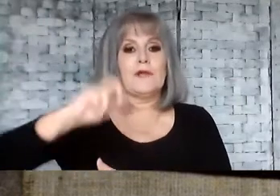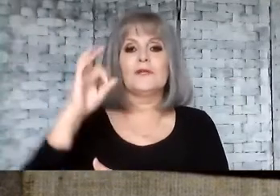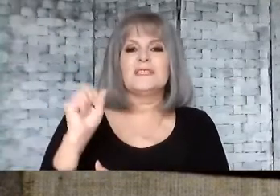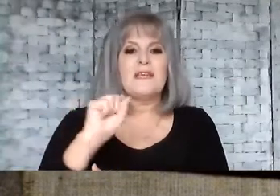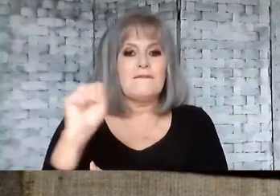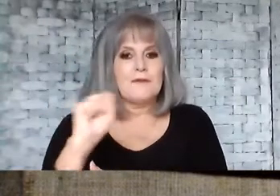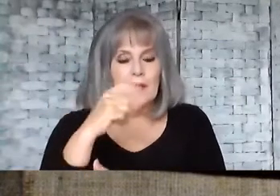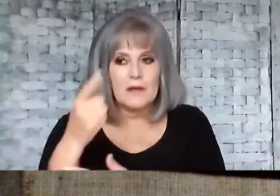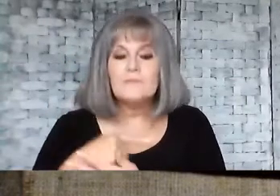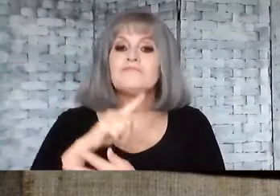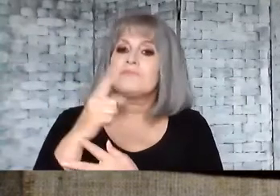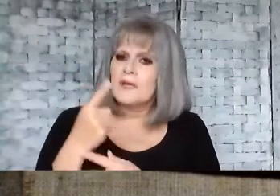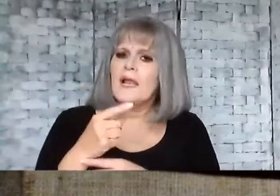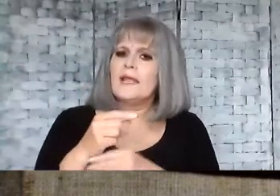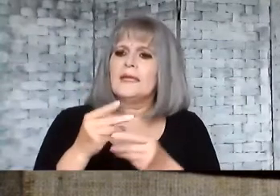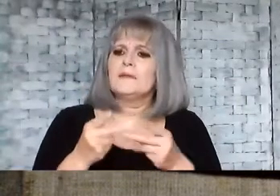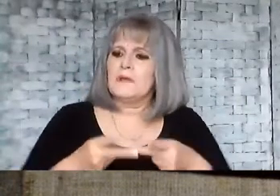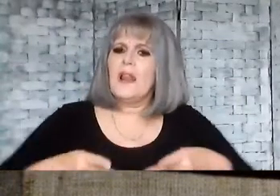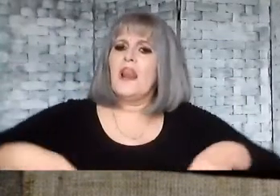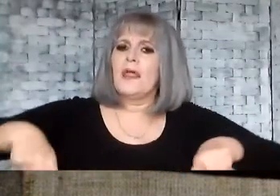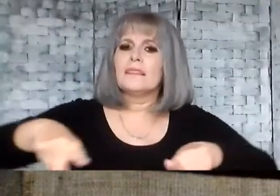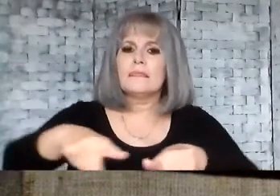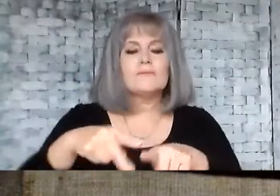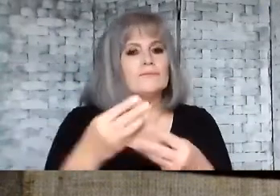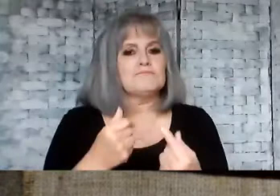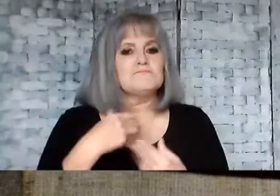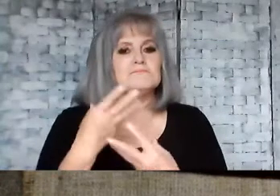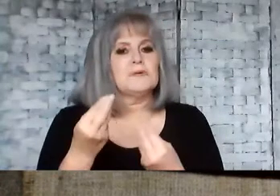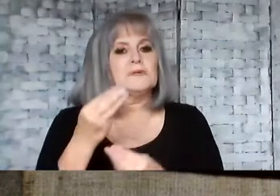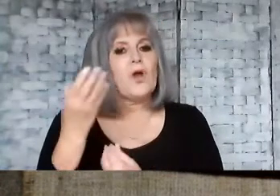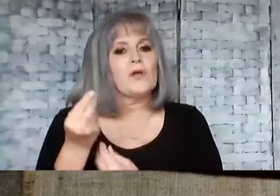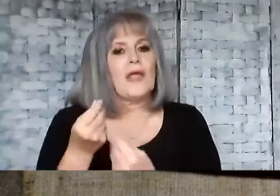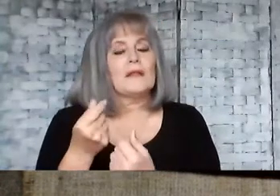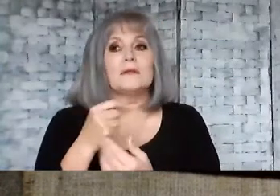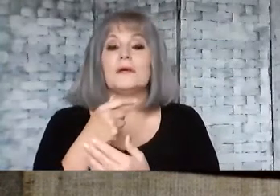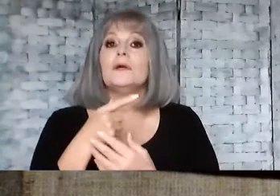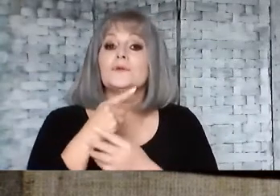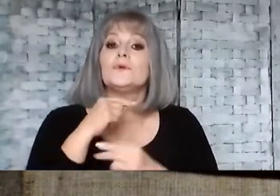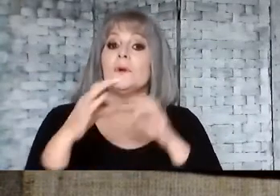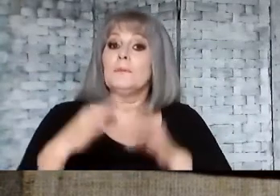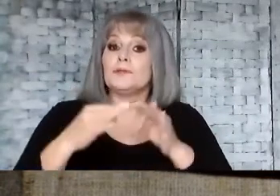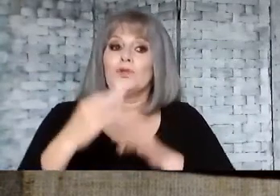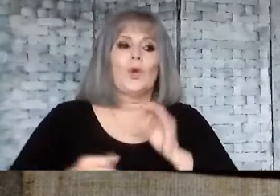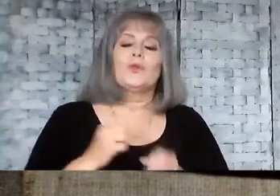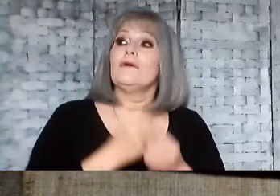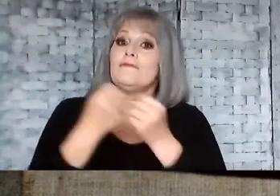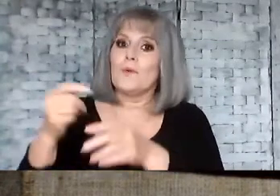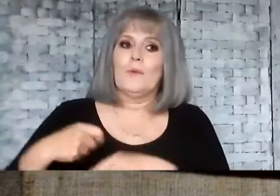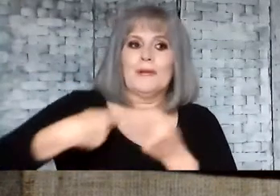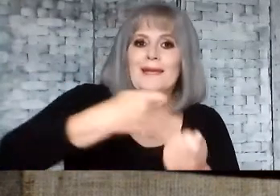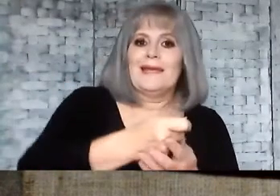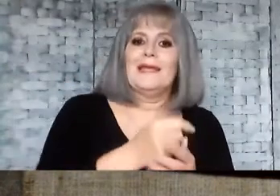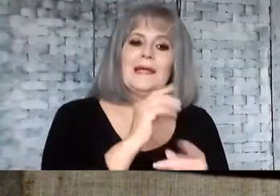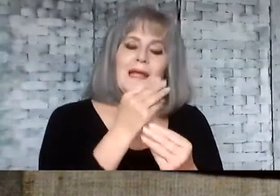verkoop soos van die ander disippels gedoen het. Maar hulle het van die geld vir hulle self gehou en net 'n gedeelte van die geld vir die apostels